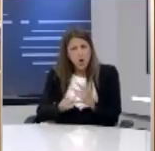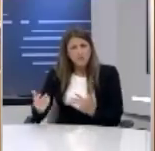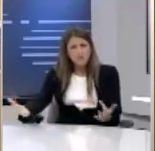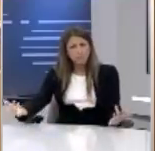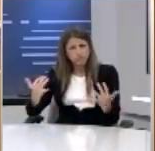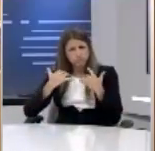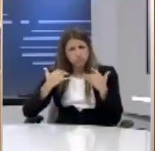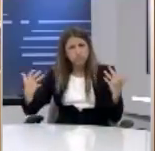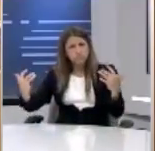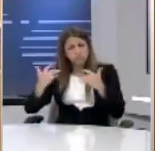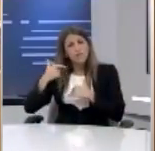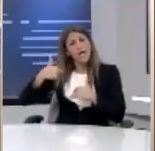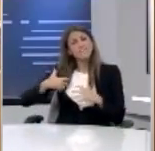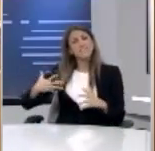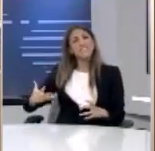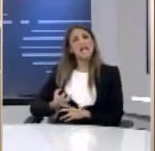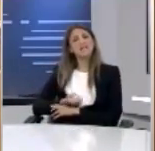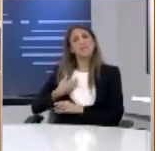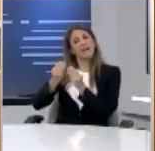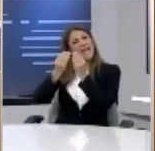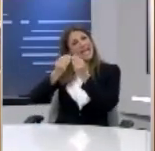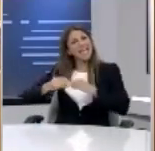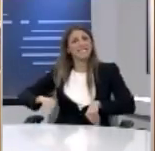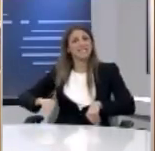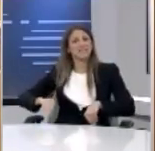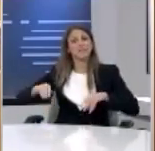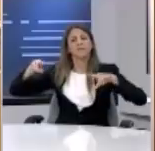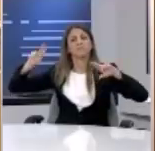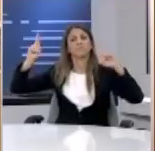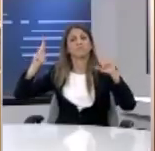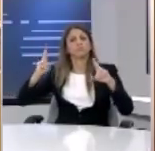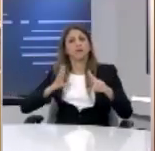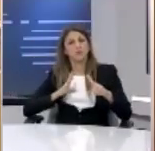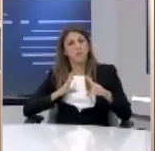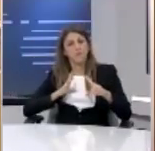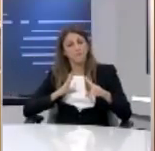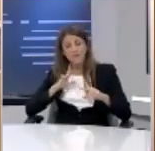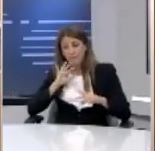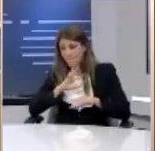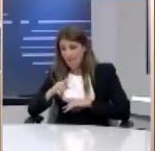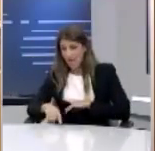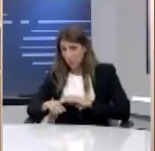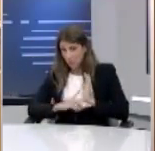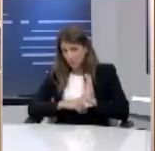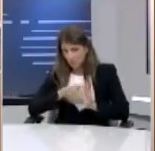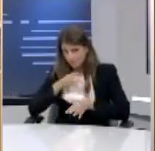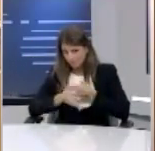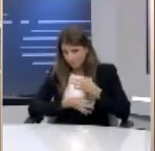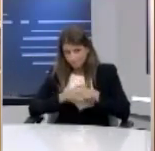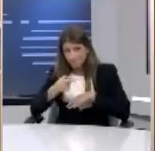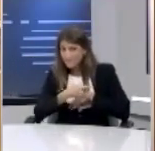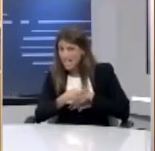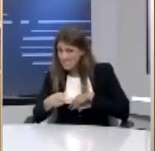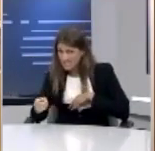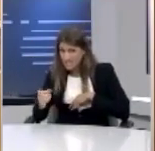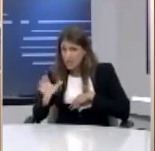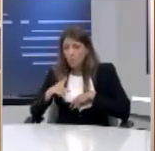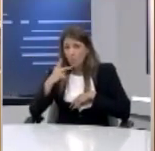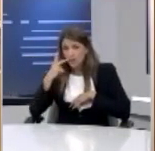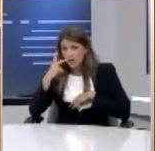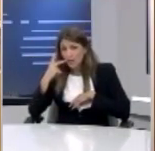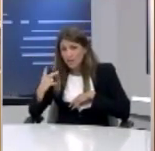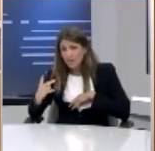Και βεβαίως οφείλω να σας πω ότι ακόμη και σήμερα δεν είστε ικανοί να δείτε το συνολικό κάδρο, όπως